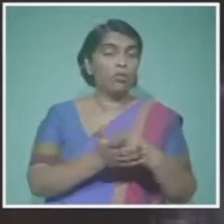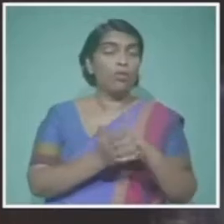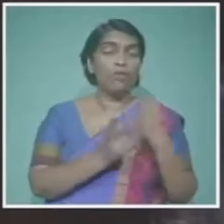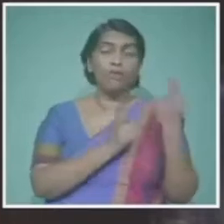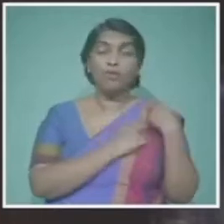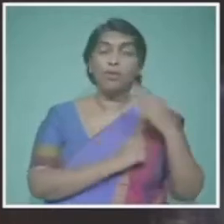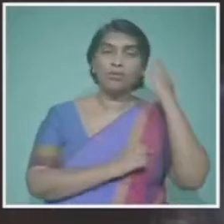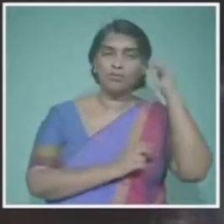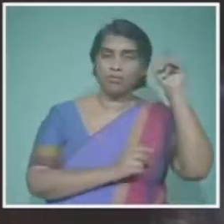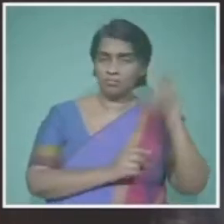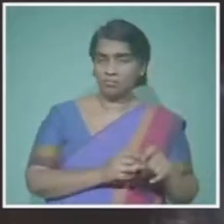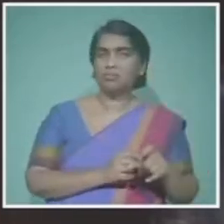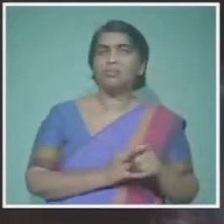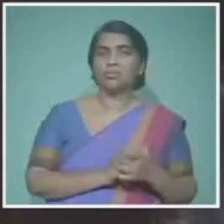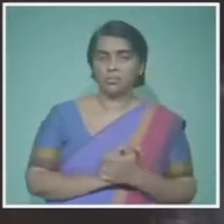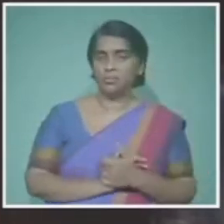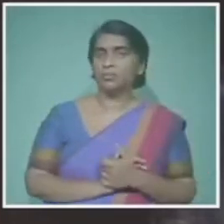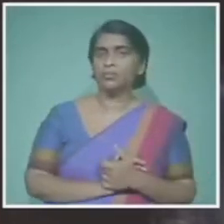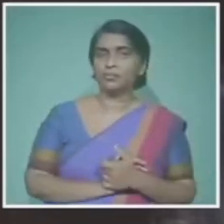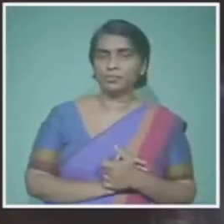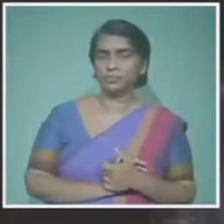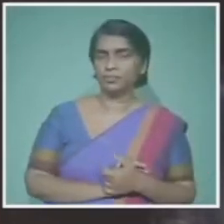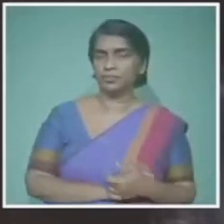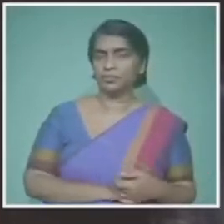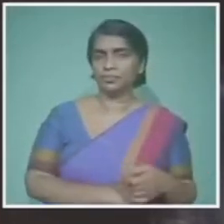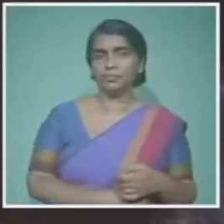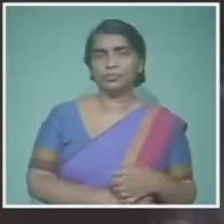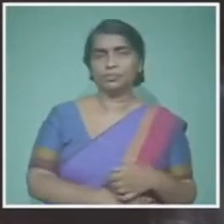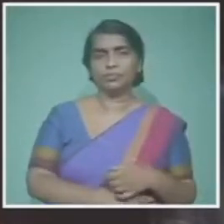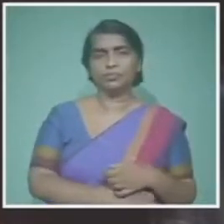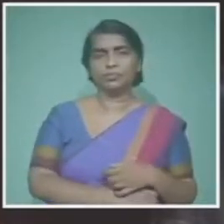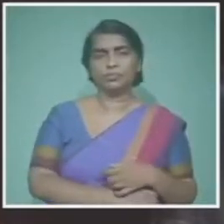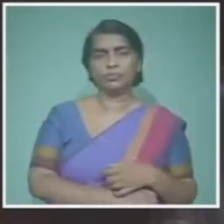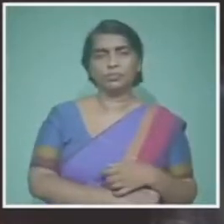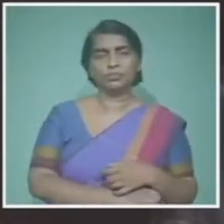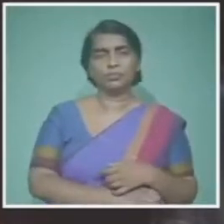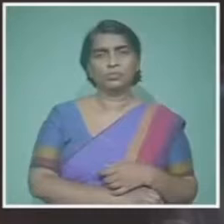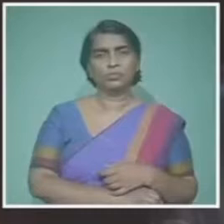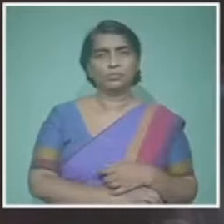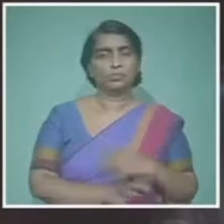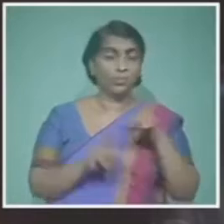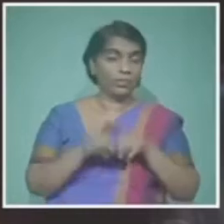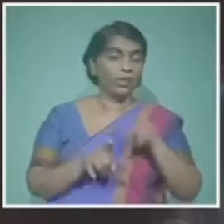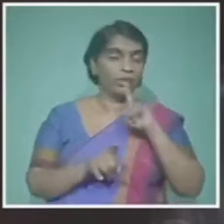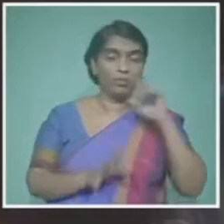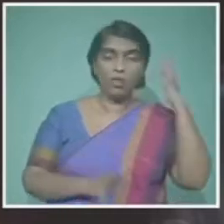කාන්තාවන් හෝබඩන් වෙලා තියෙනවා කියලා ඒක වෙනම තියෙනවා. ඒ වගේ දැන් කියනවා ඒ වගේ වර්ල්ඩ් ෆුඩ් ප්‍රෝග්‍රෑම් එක